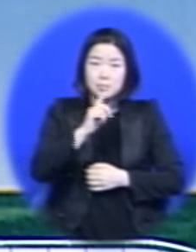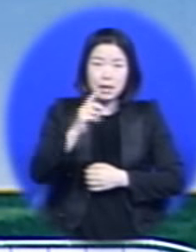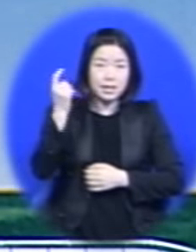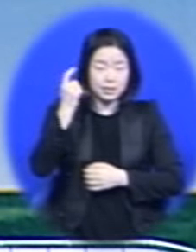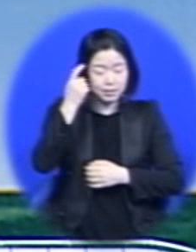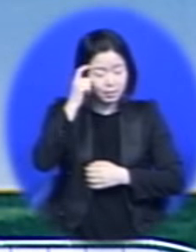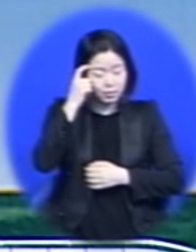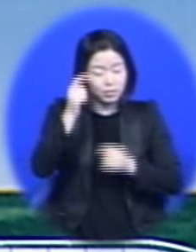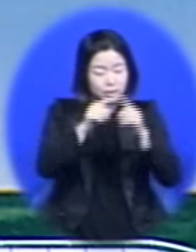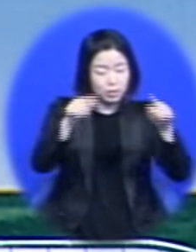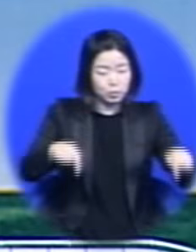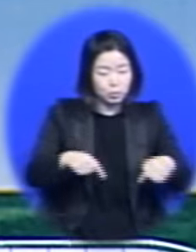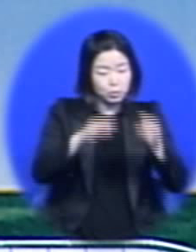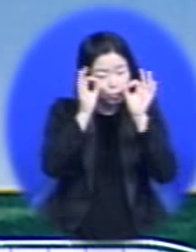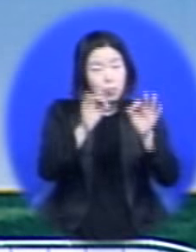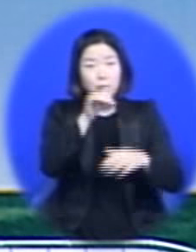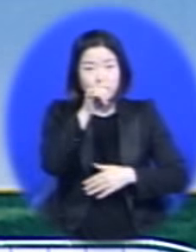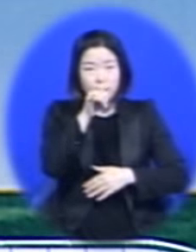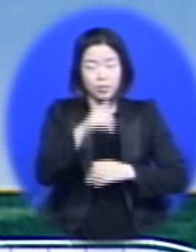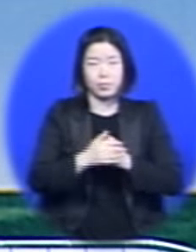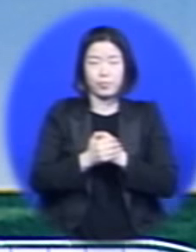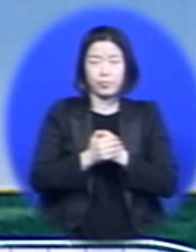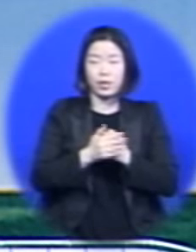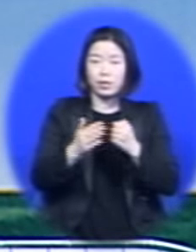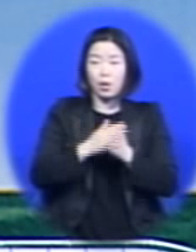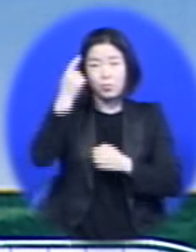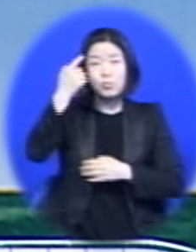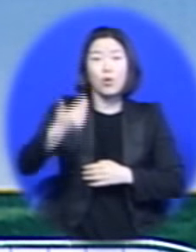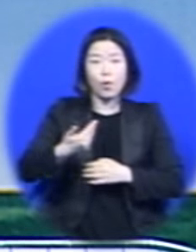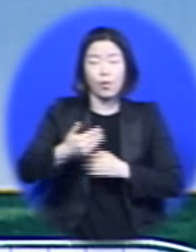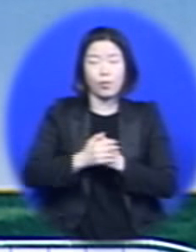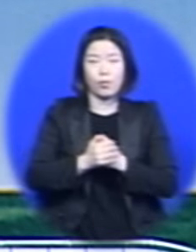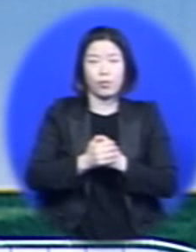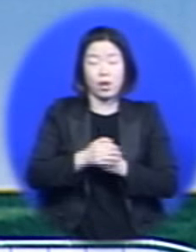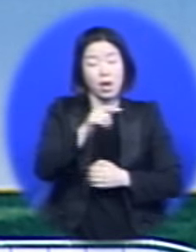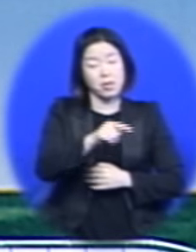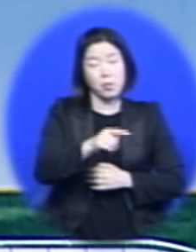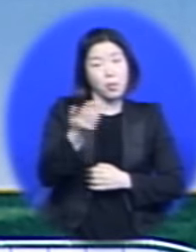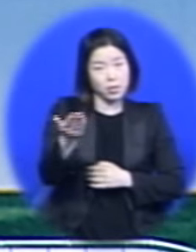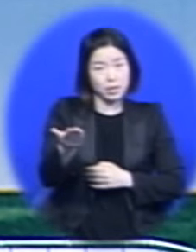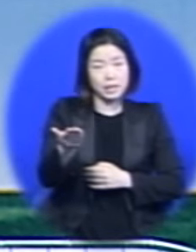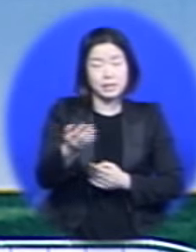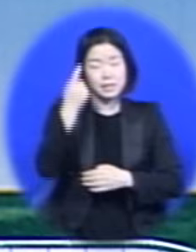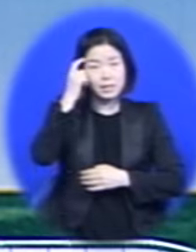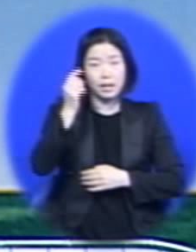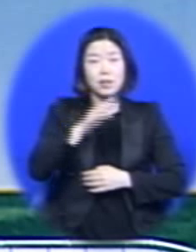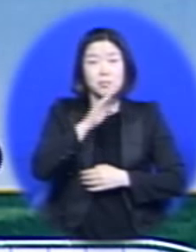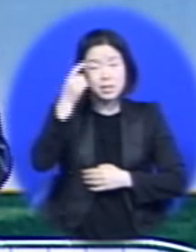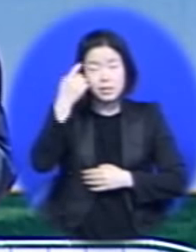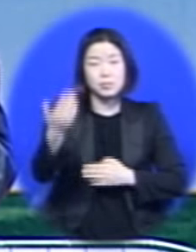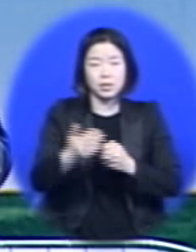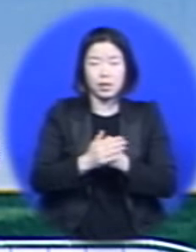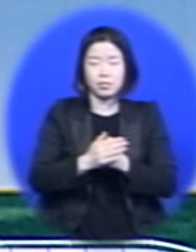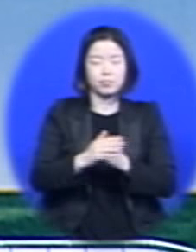노트를 이분이 보고 계시더랍니다. 그러면서 묻더래요. 이것이 당신 생각이냐고.